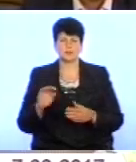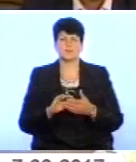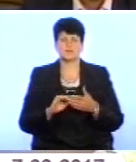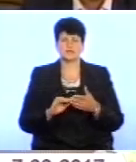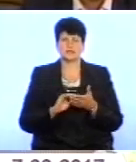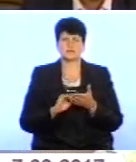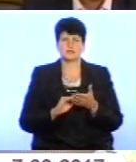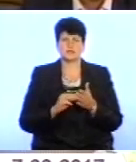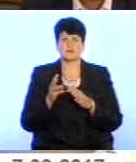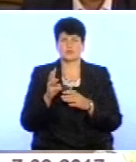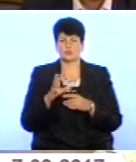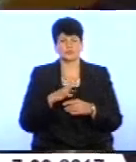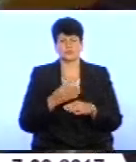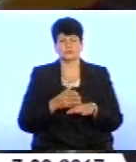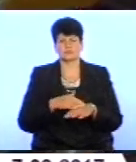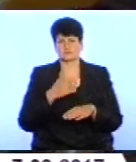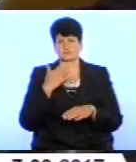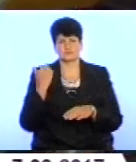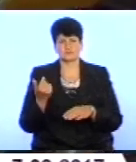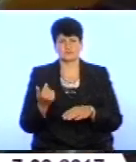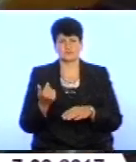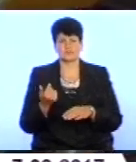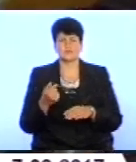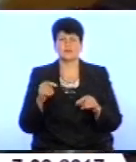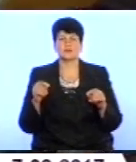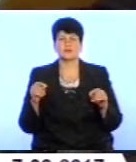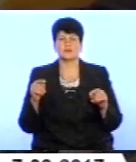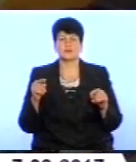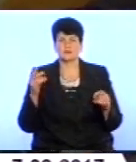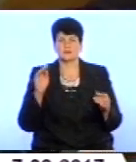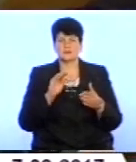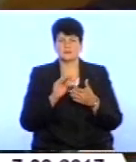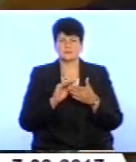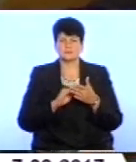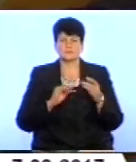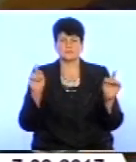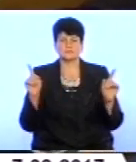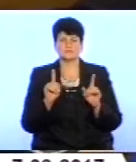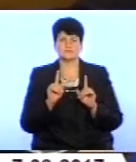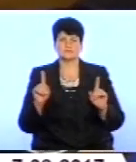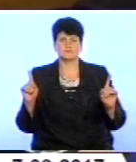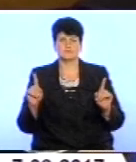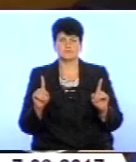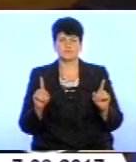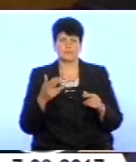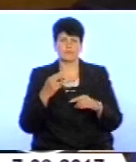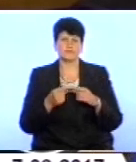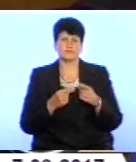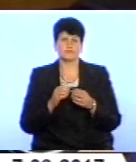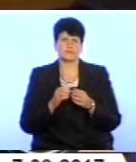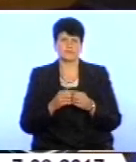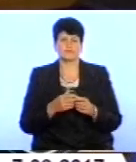написанням музики до відео було нескладно. Створювалася музика з допомогою в такому вже традиційному складі. Це